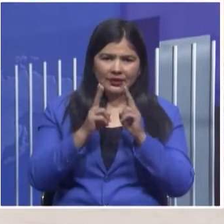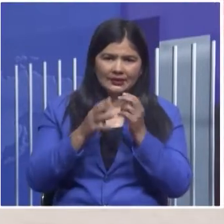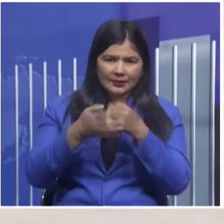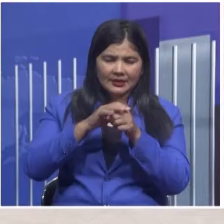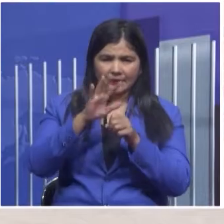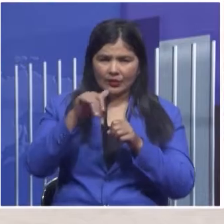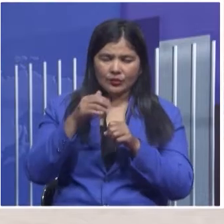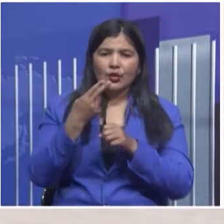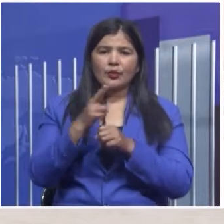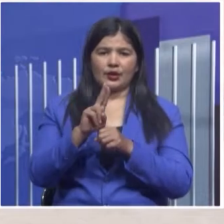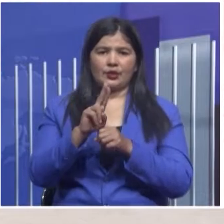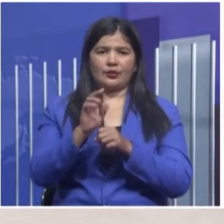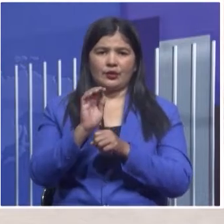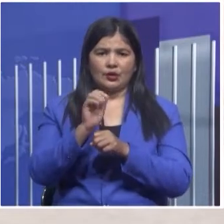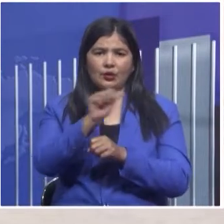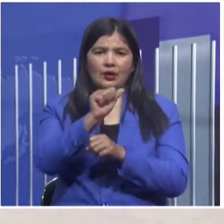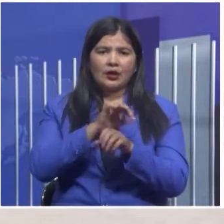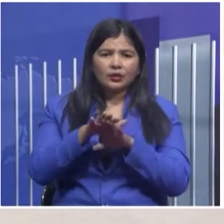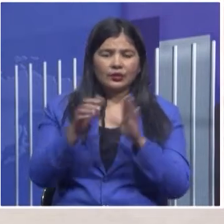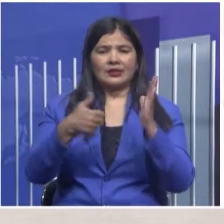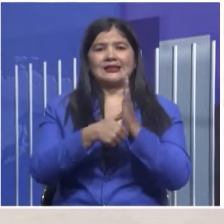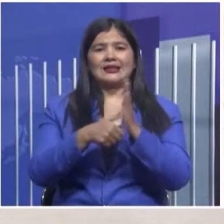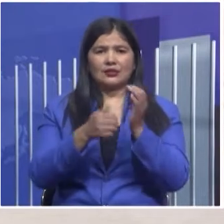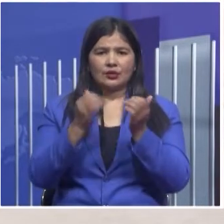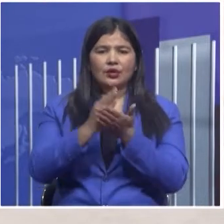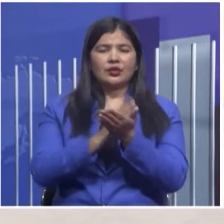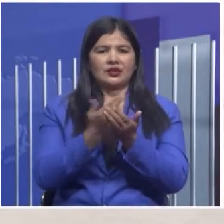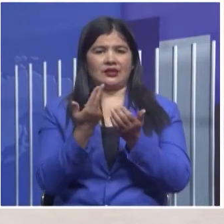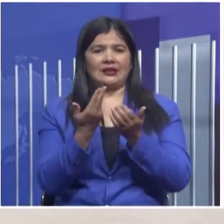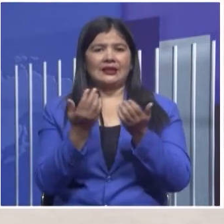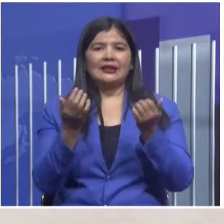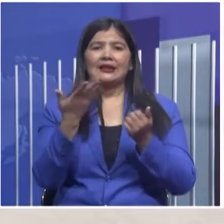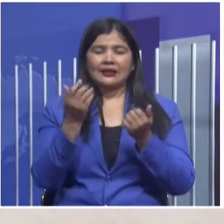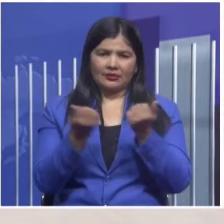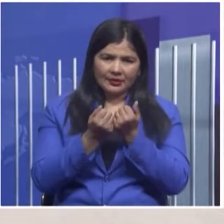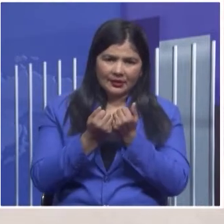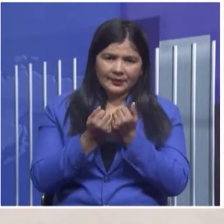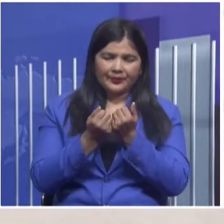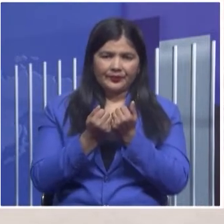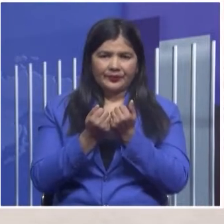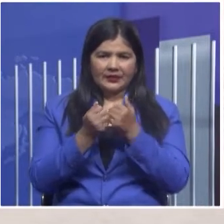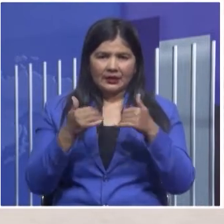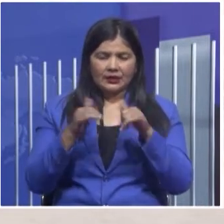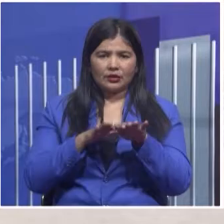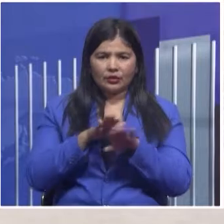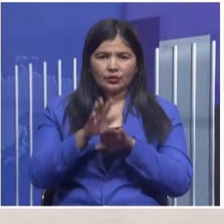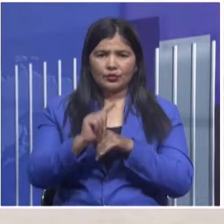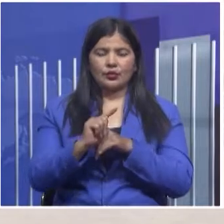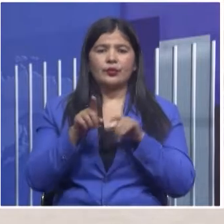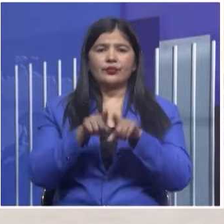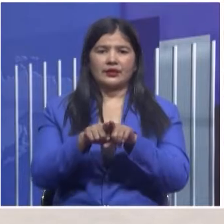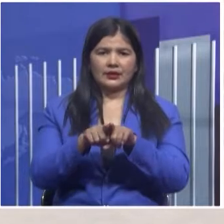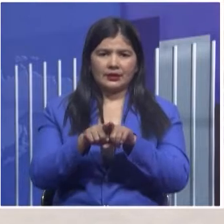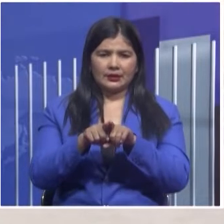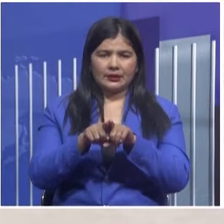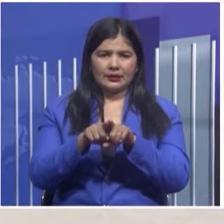विदेशबाट अहिले आइराख्नु भएको छ उहाँहरूको चेक जाँच कसरी के गर्ने, हेल्प डेस्कहरूको पनि चाहिने यसो सुविधाजनक